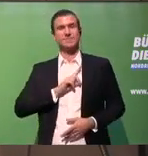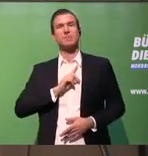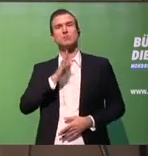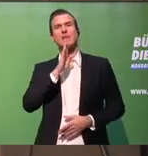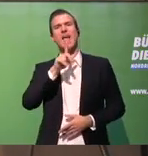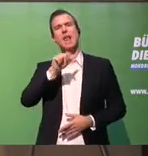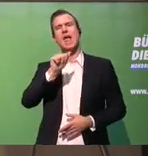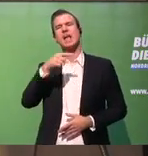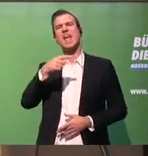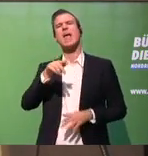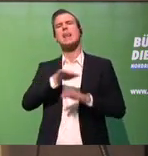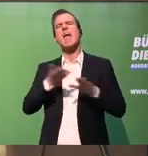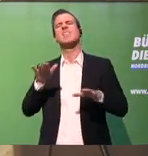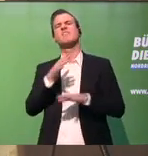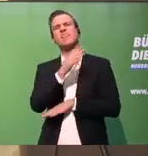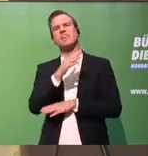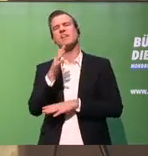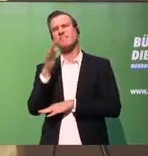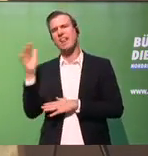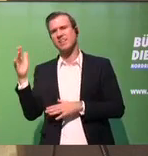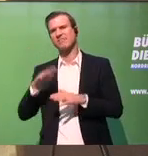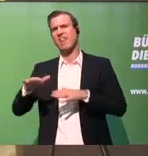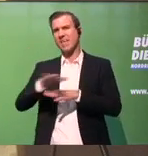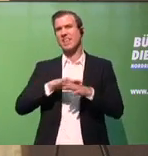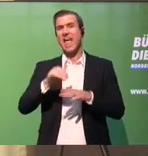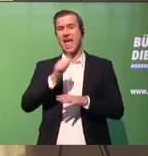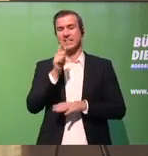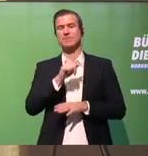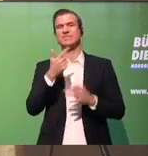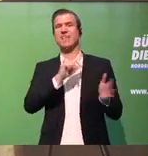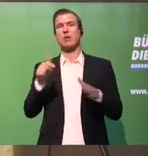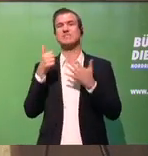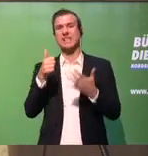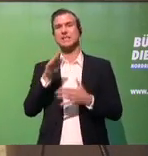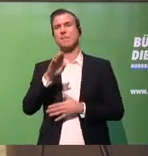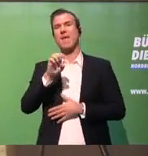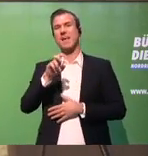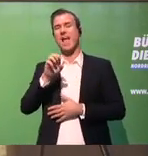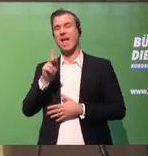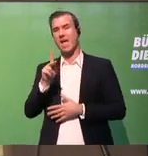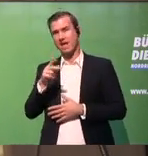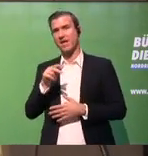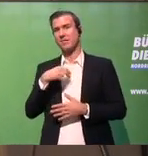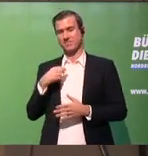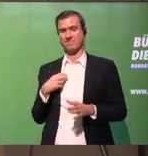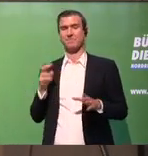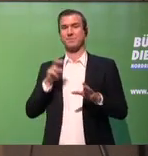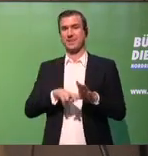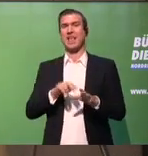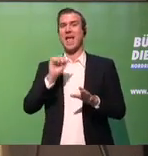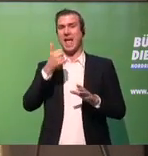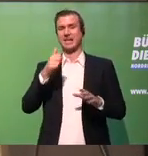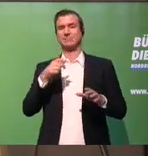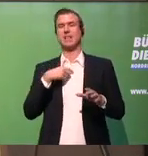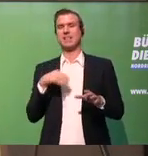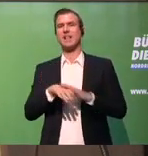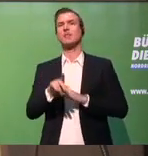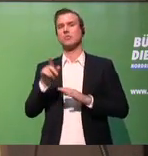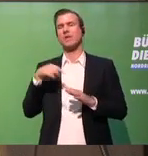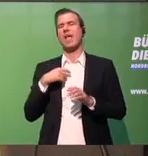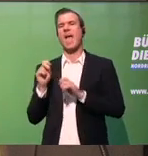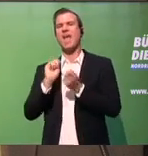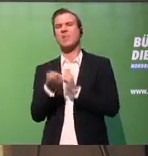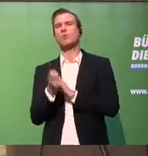LAG Wald, Landwirtschaft, ländlicher Raum, habe das erste Mal 2006 auf einer BDK hier in Köln den ersten Passus reinbekommen über einen Änderungsantrag